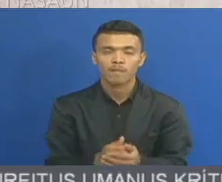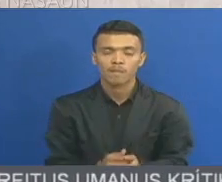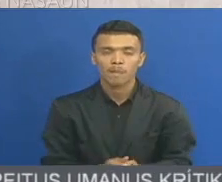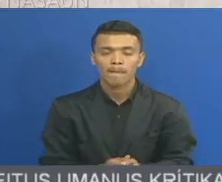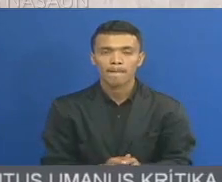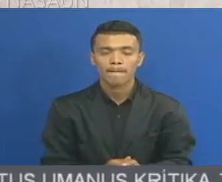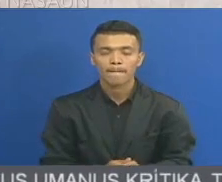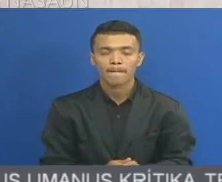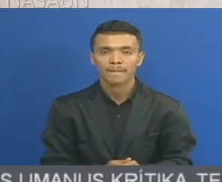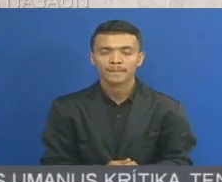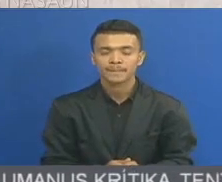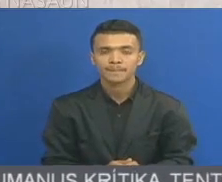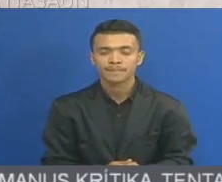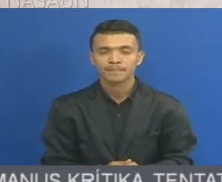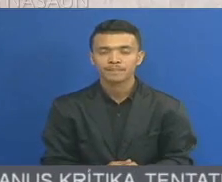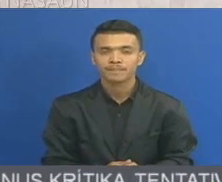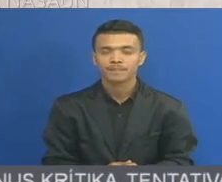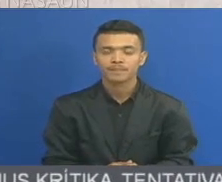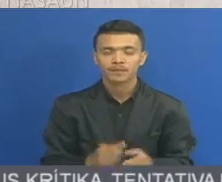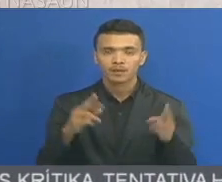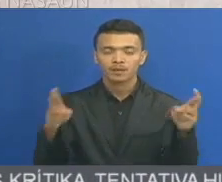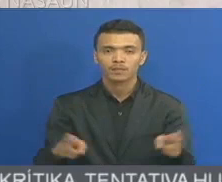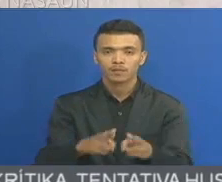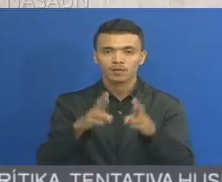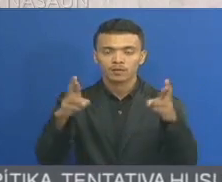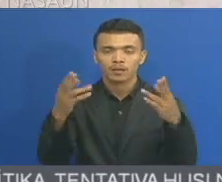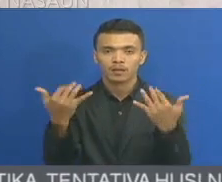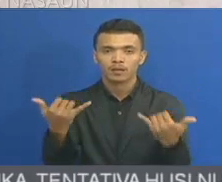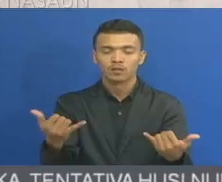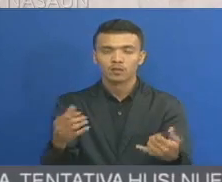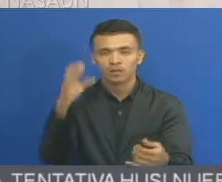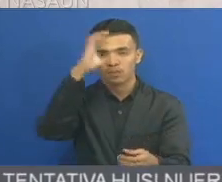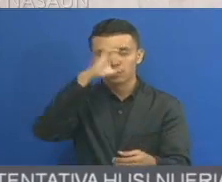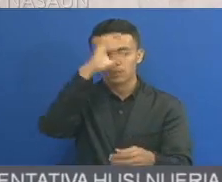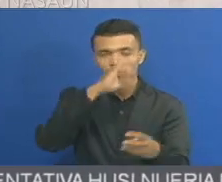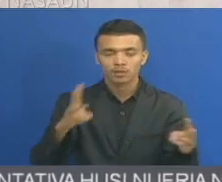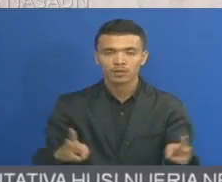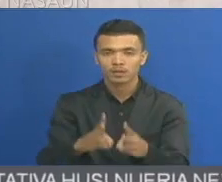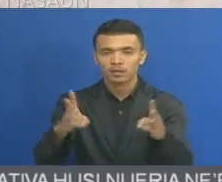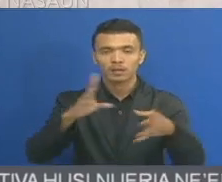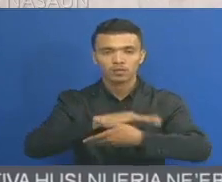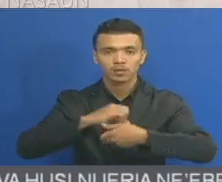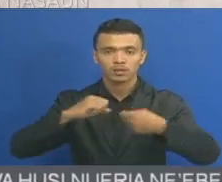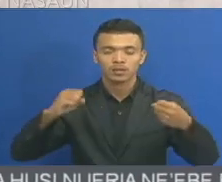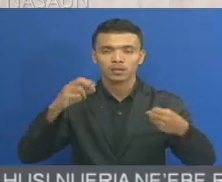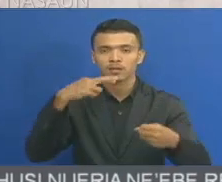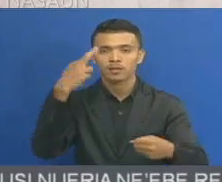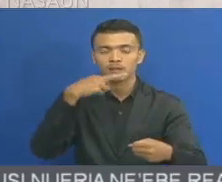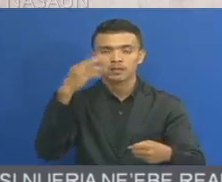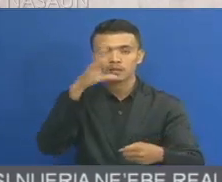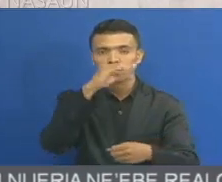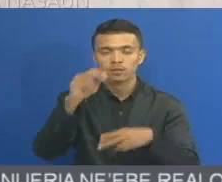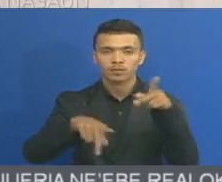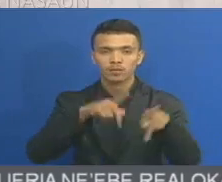otona, toha otona, e mota agora dada buka dalang atu maifali ira area na tarnian ho itene kumdadi sir